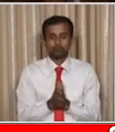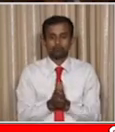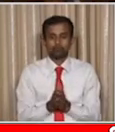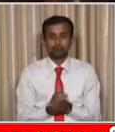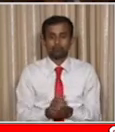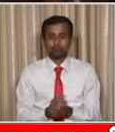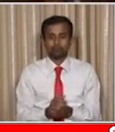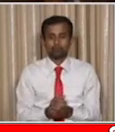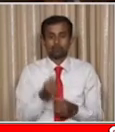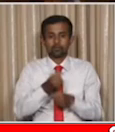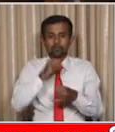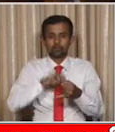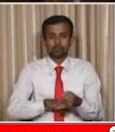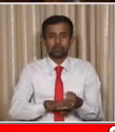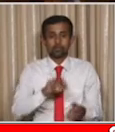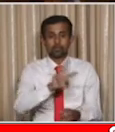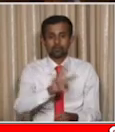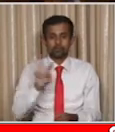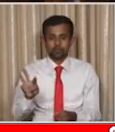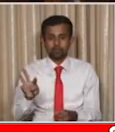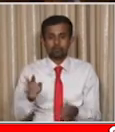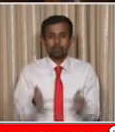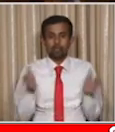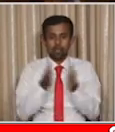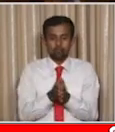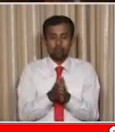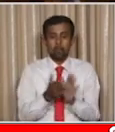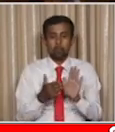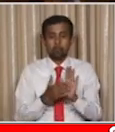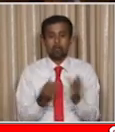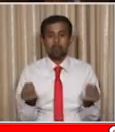அலுவலர் பிரிவுகளை உள்ளடங்களாக மகாவலி ஜே வலயமாக